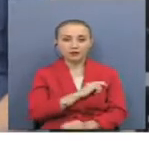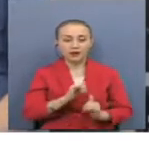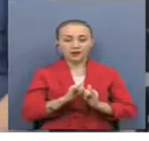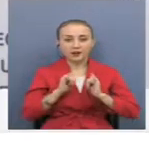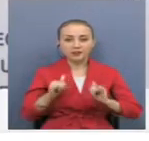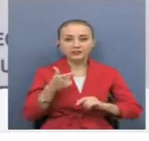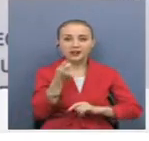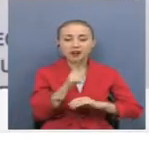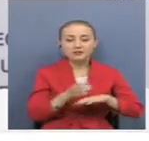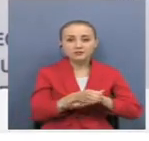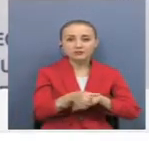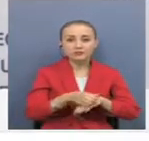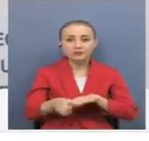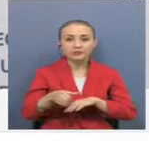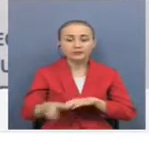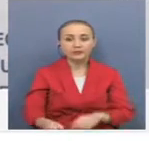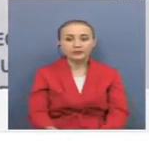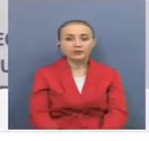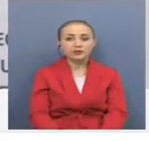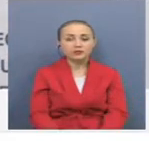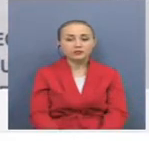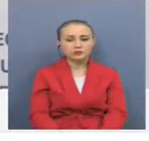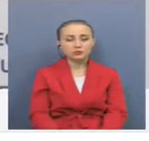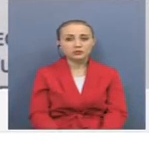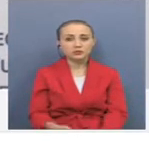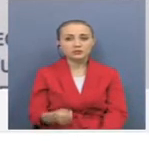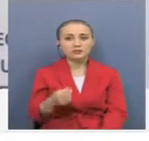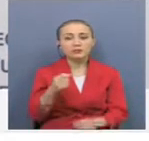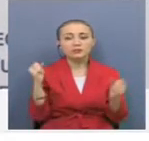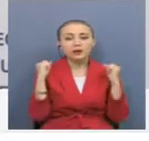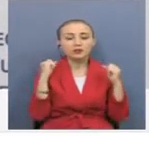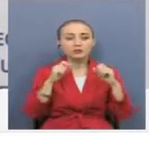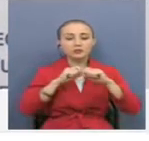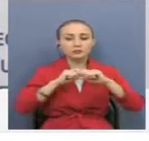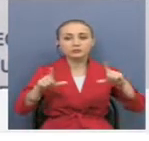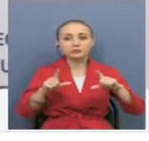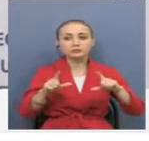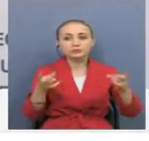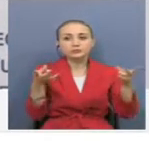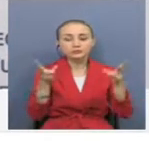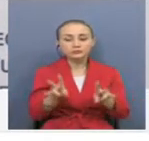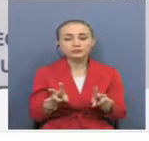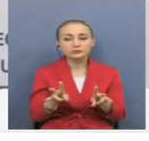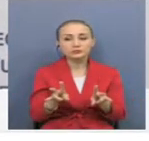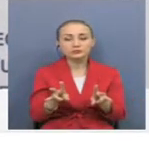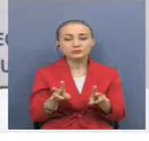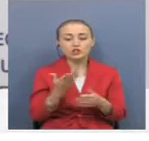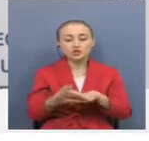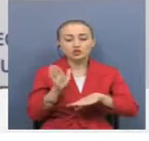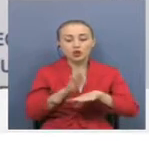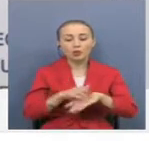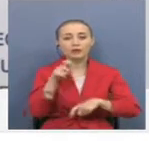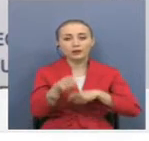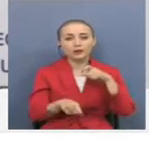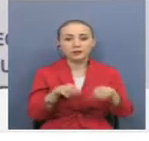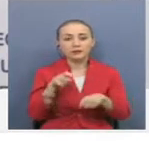өтті. Капитальный ремонт здания спортивной школы. Ауыр атлетикадан спорт мектебі ғимаратына спорттық құрал жабдықтар орнатылып, мәдениет саябағын қайта